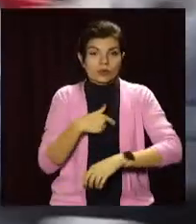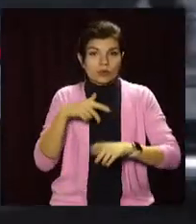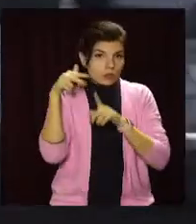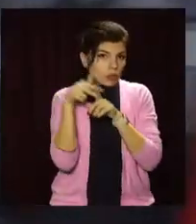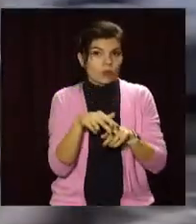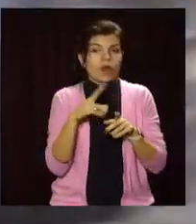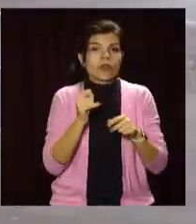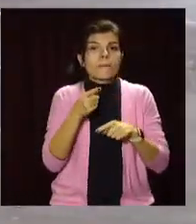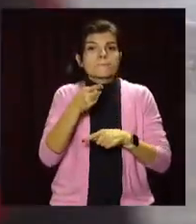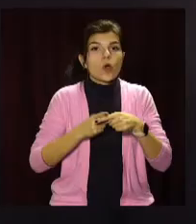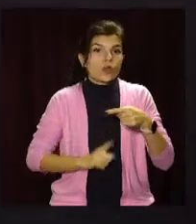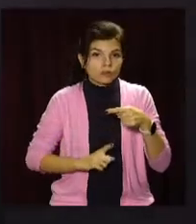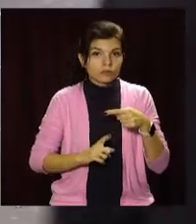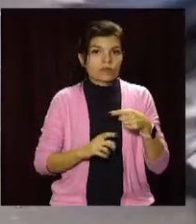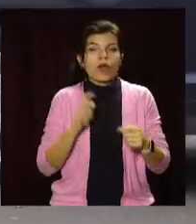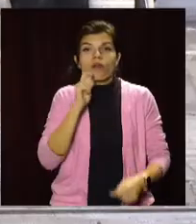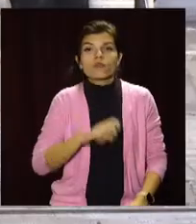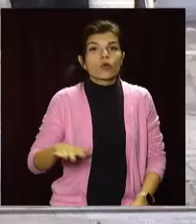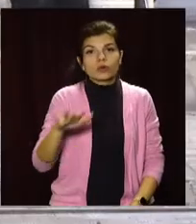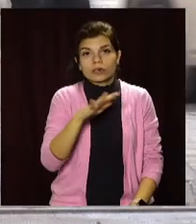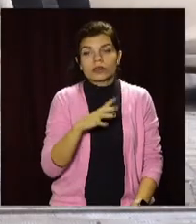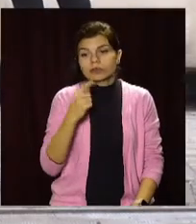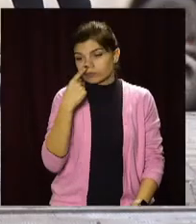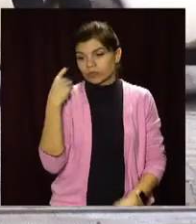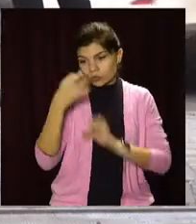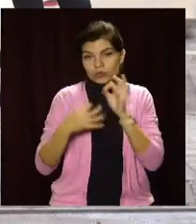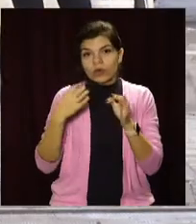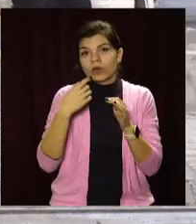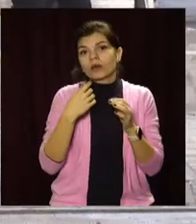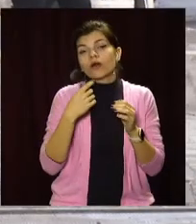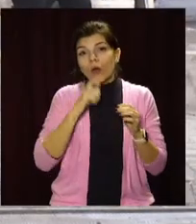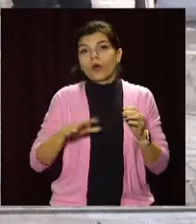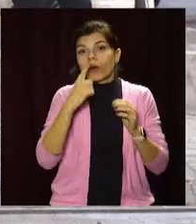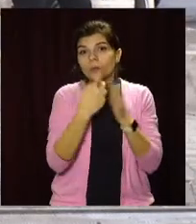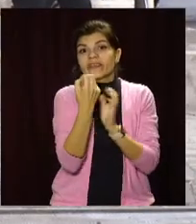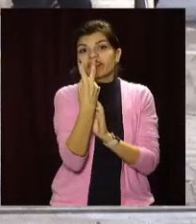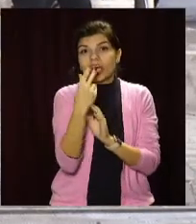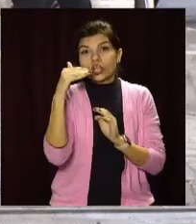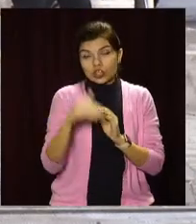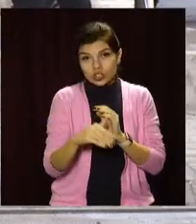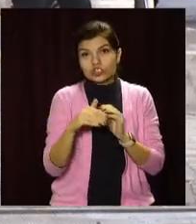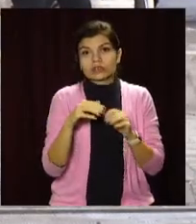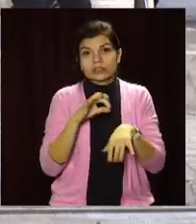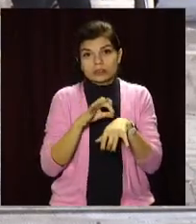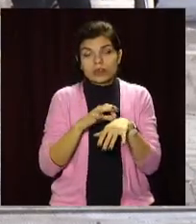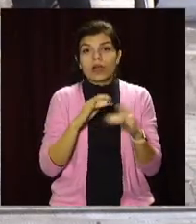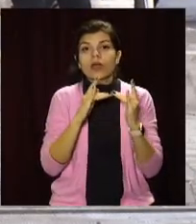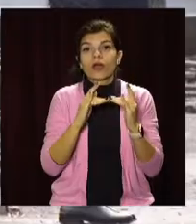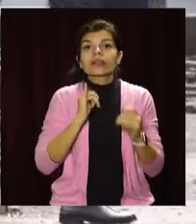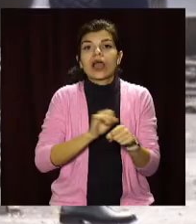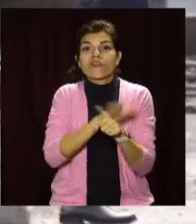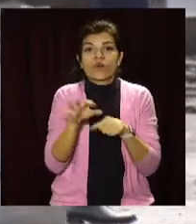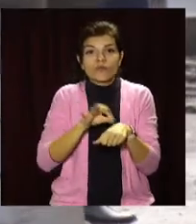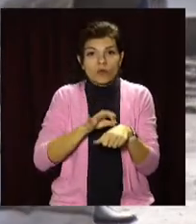завантажені наполовину. В Україні за попередню добу підтвердили понад 12 тисяч нових заражених. Ліжка для ковідних